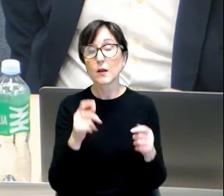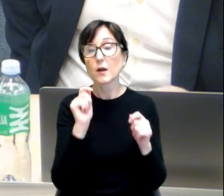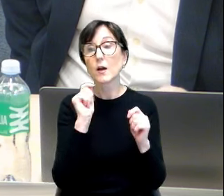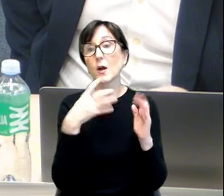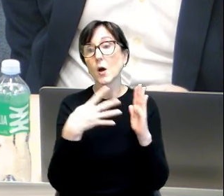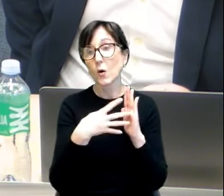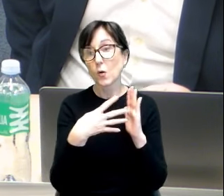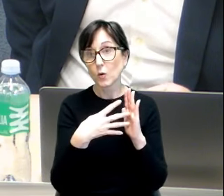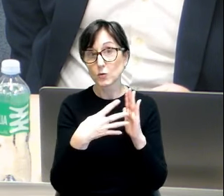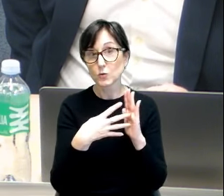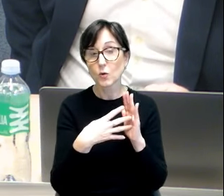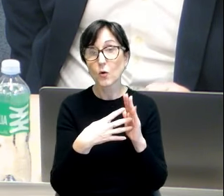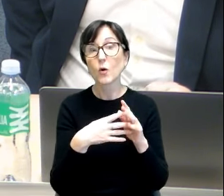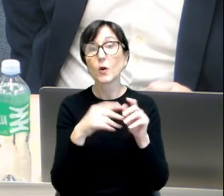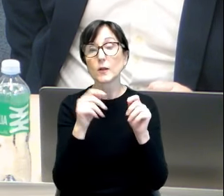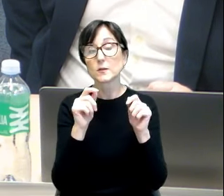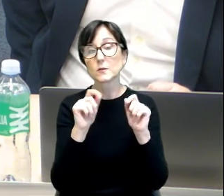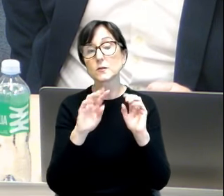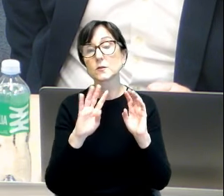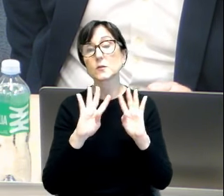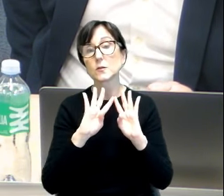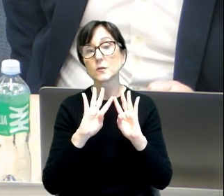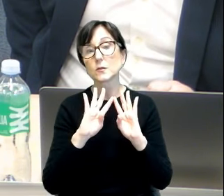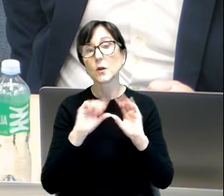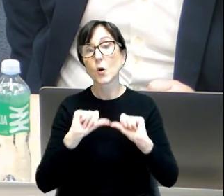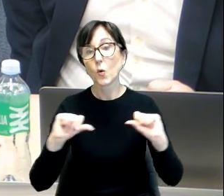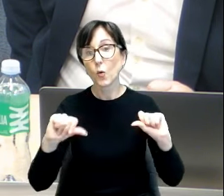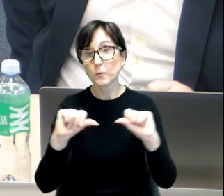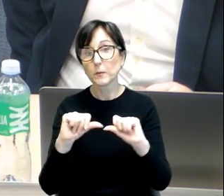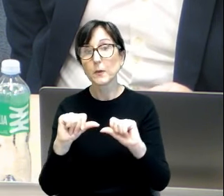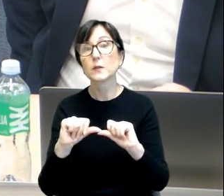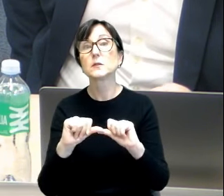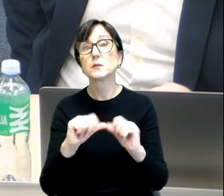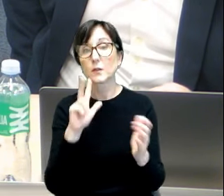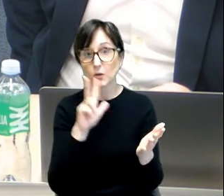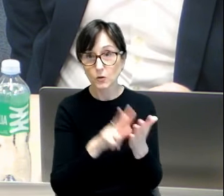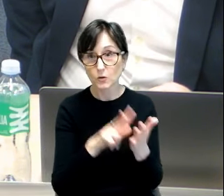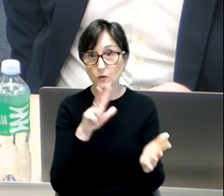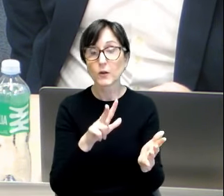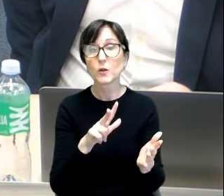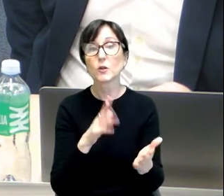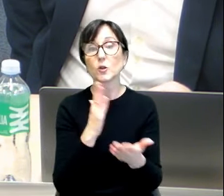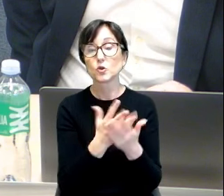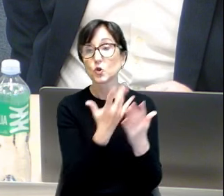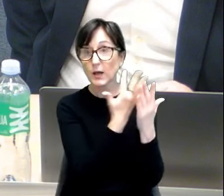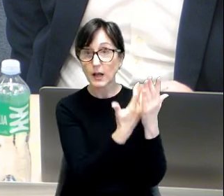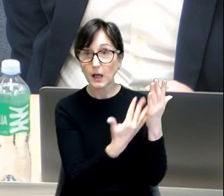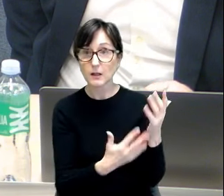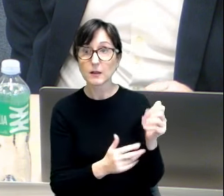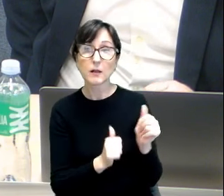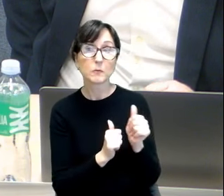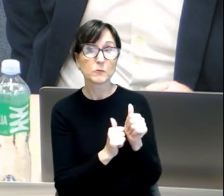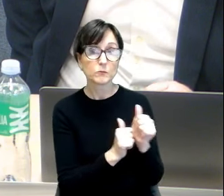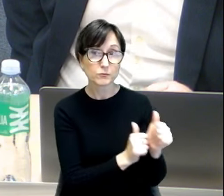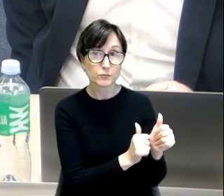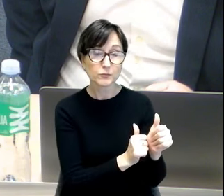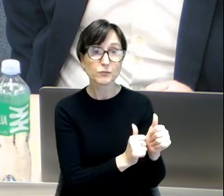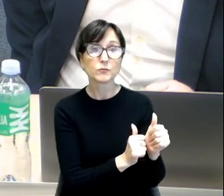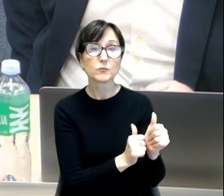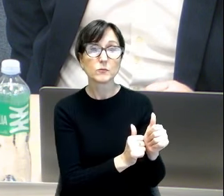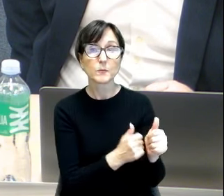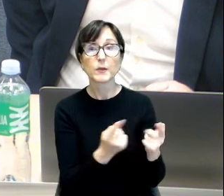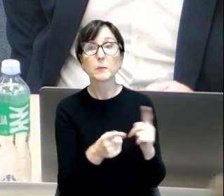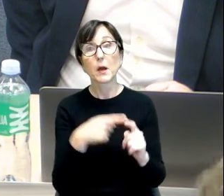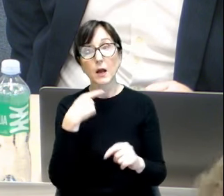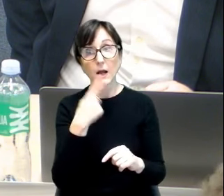ataskaitas tiesiog skaitau pažodžiu kas yra reglamente ir tokiu atveju tiek kalbininkų tiek